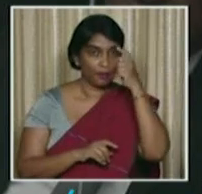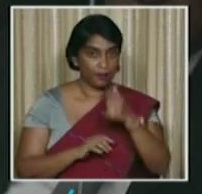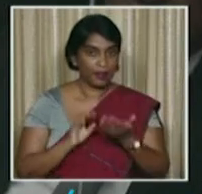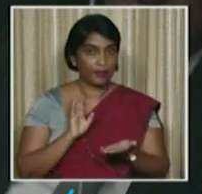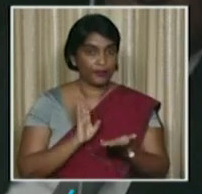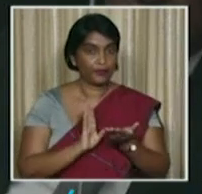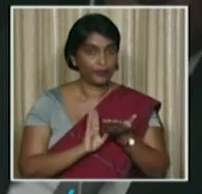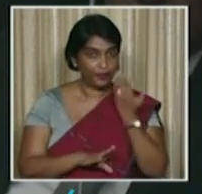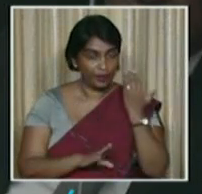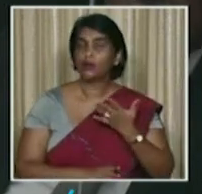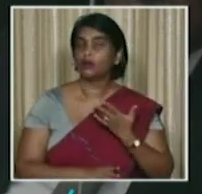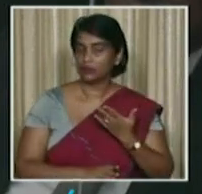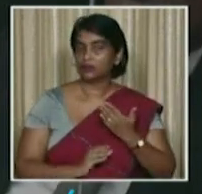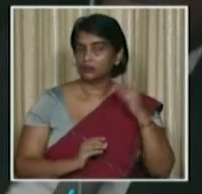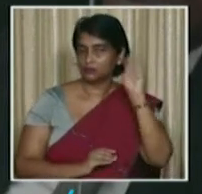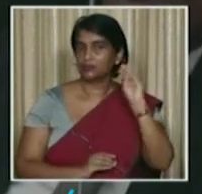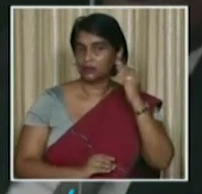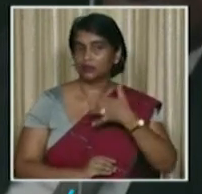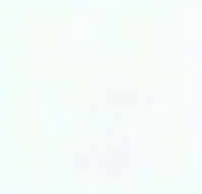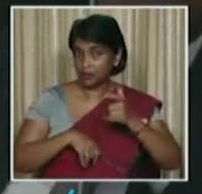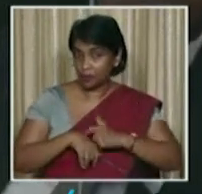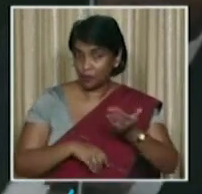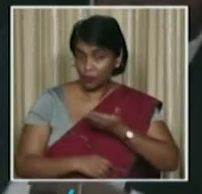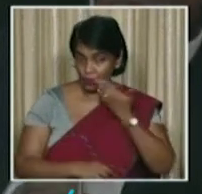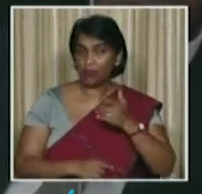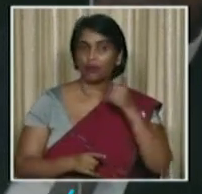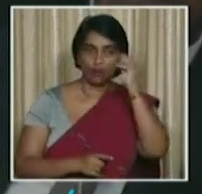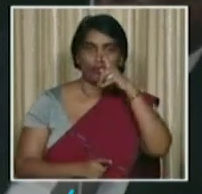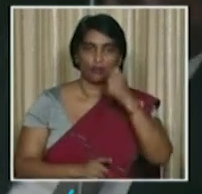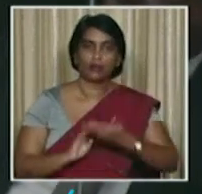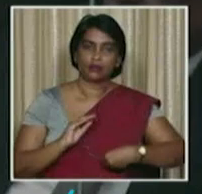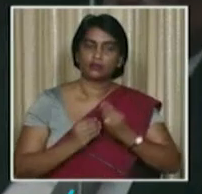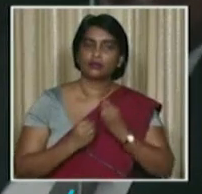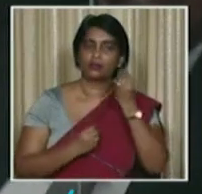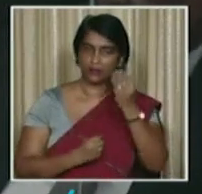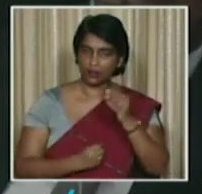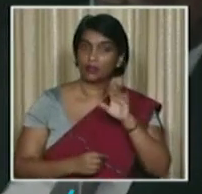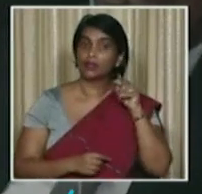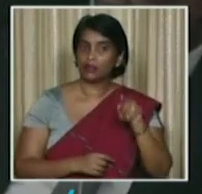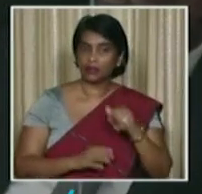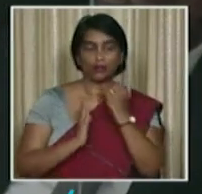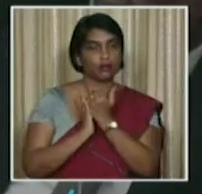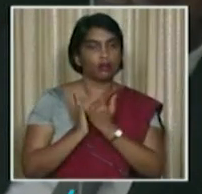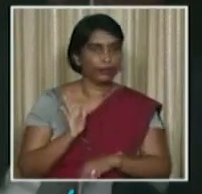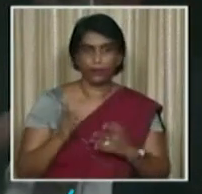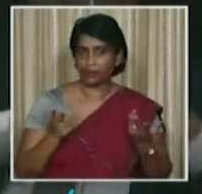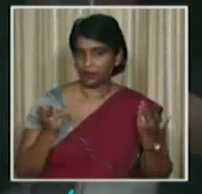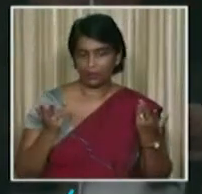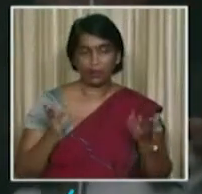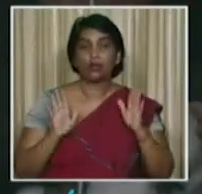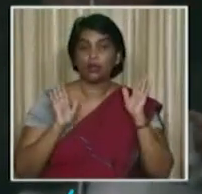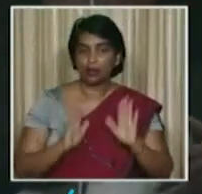කර ගැනීමට පුළුවන් හුස්ම ගන්න පුළුවන් අවස්ථාවේදී ඒ වැටුප් වැඩිවීම ලබා දෙන බව එය න්‍යාය පත්‍රයෙන් අයින් කරලා නැහැ. නමුත්